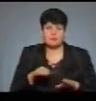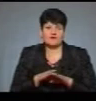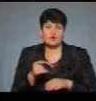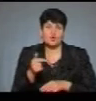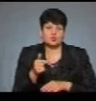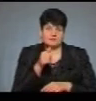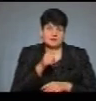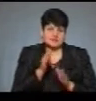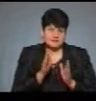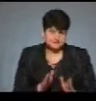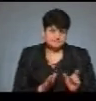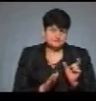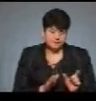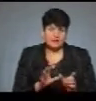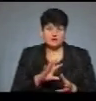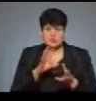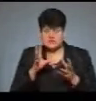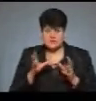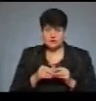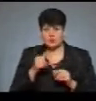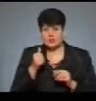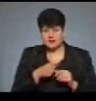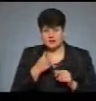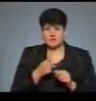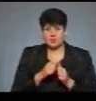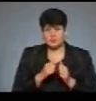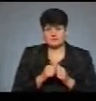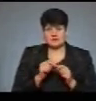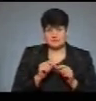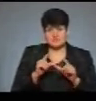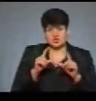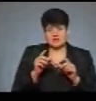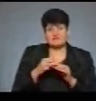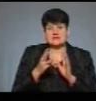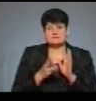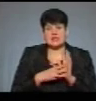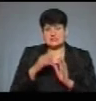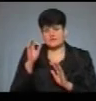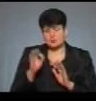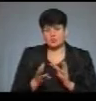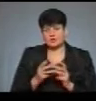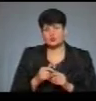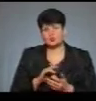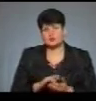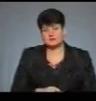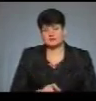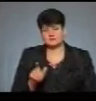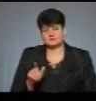грудні. Якщо загалом динаміка, що рік до року ми виросли на 18% по кількості туристів,